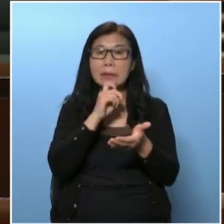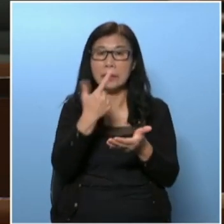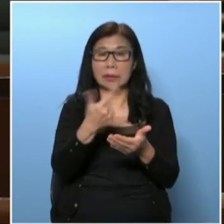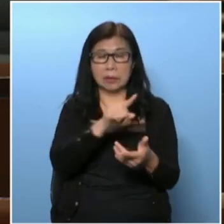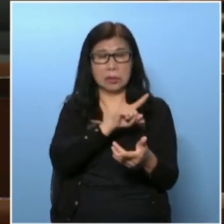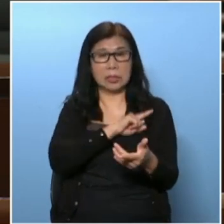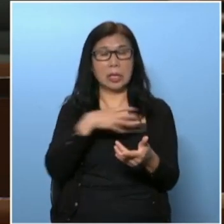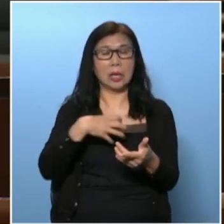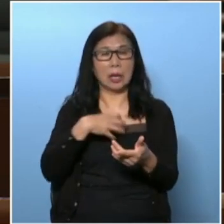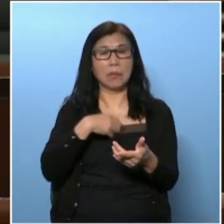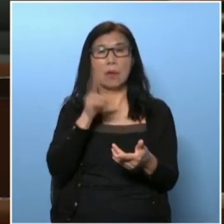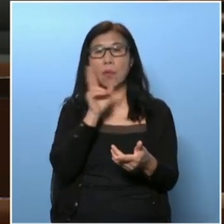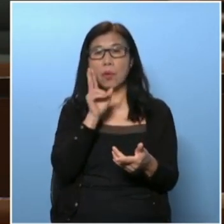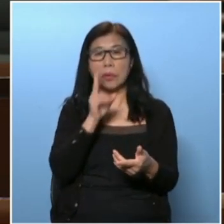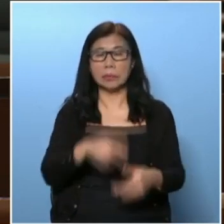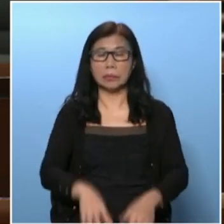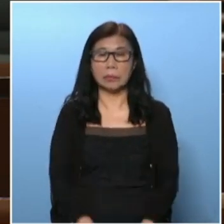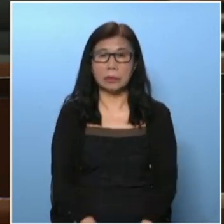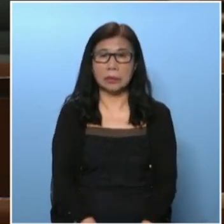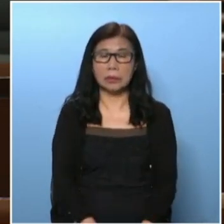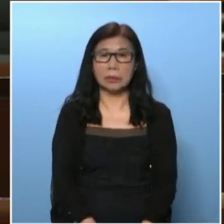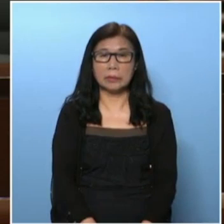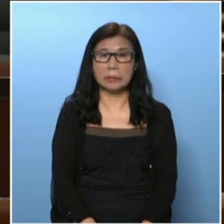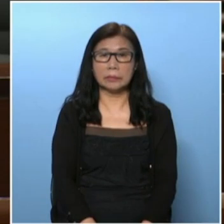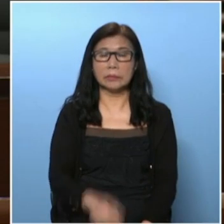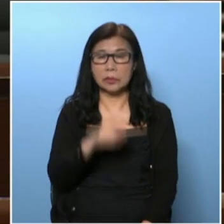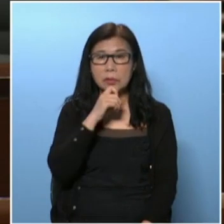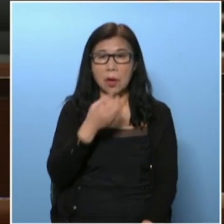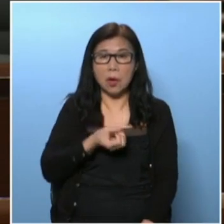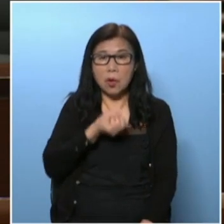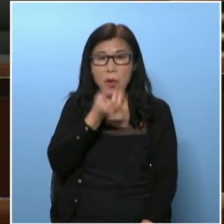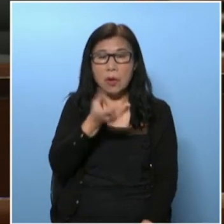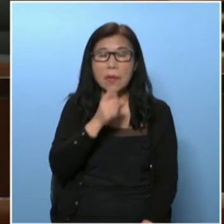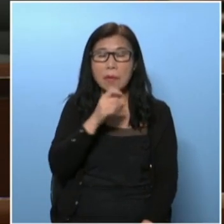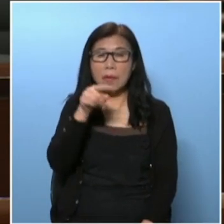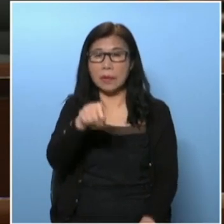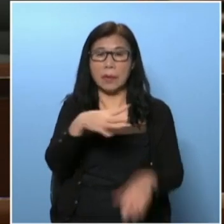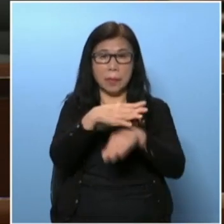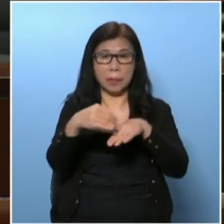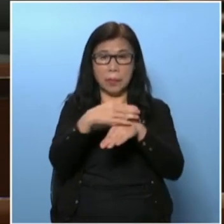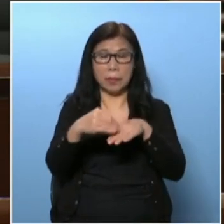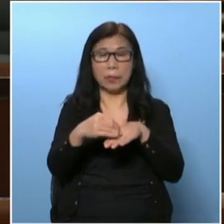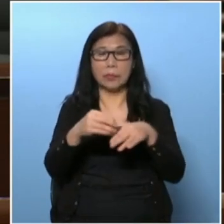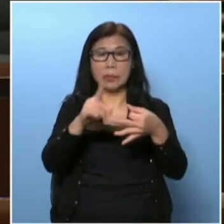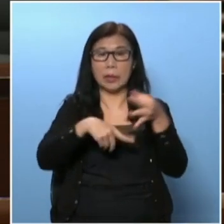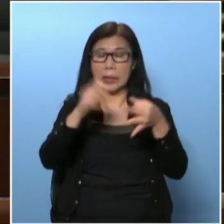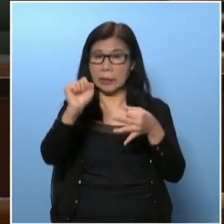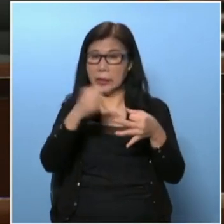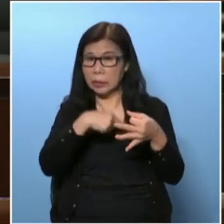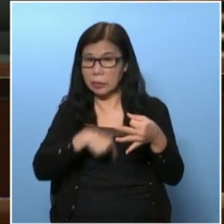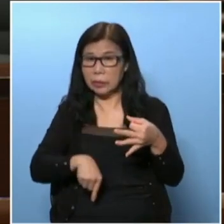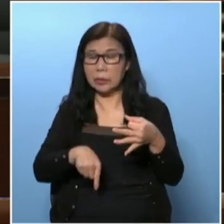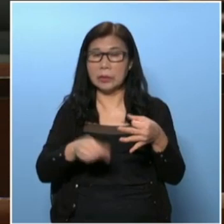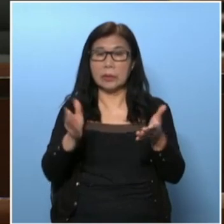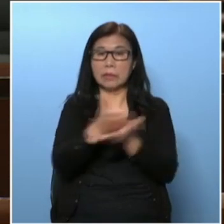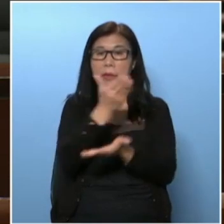就係佢認為咧係第一，佢提出咗佢同啊涂謹申議員